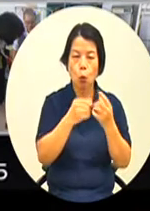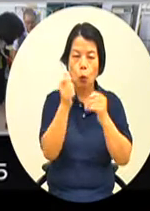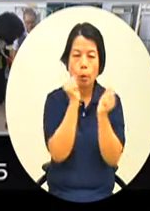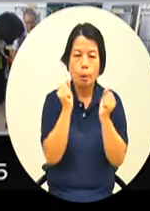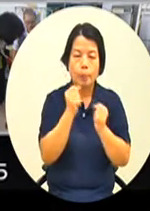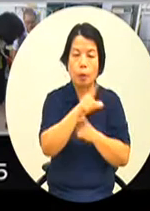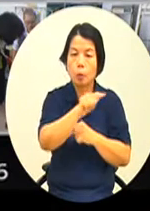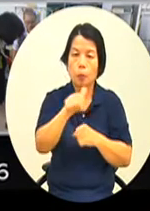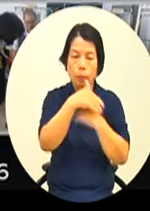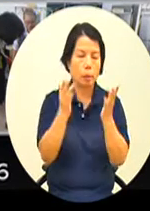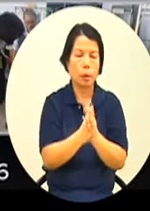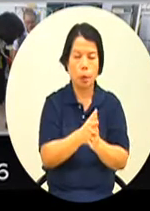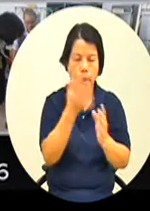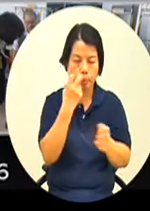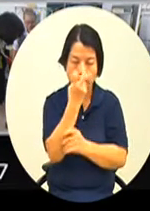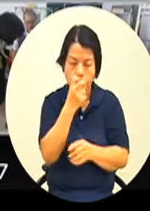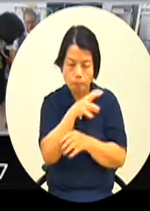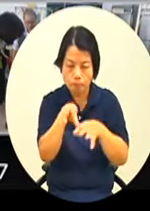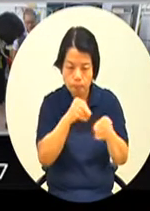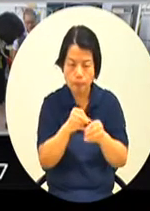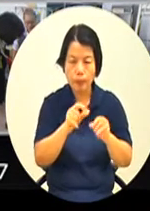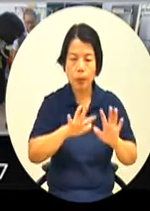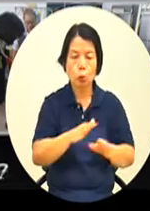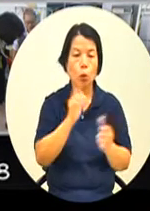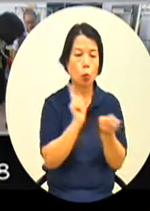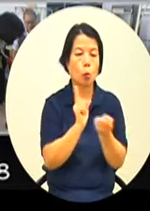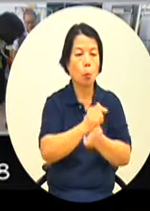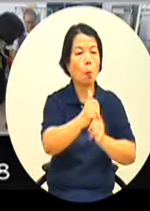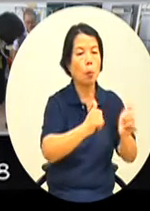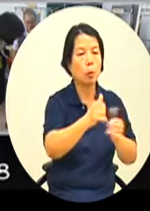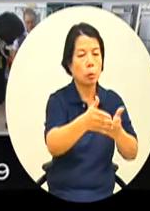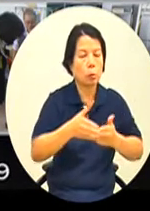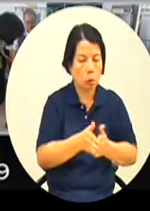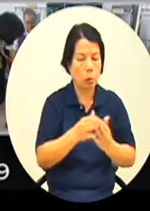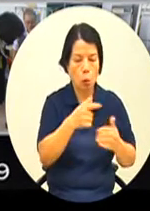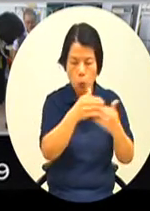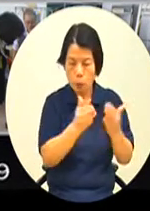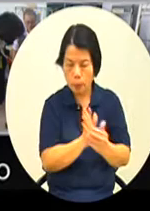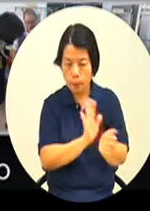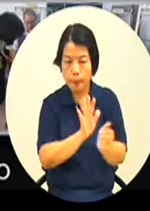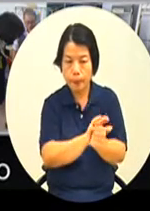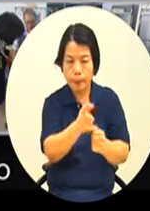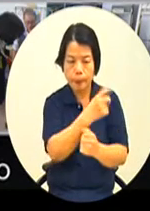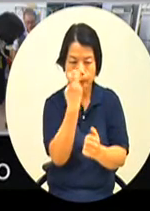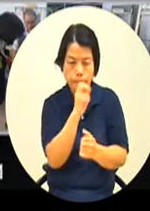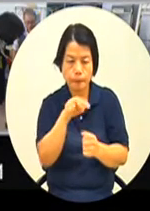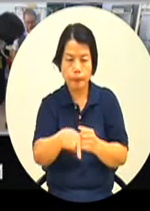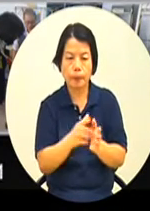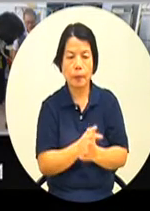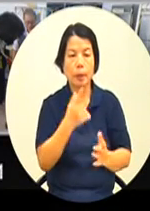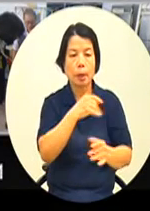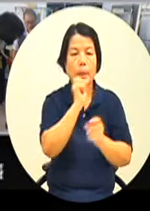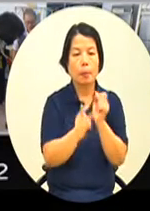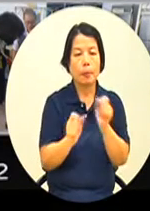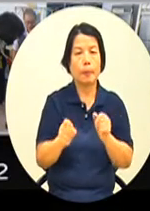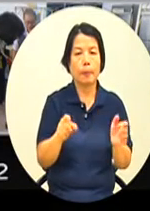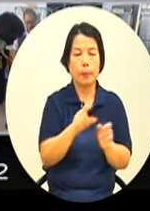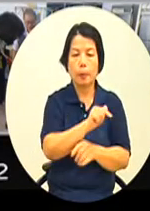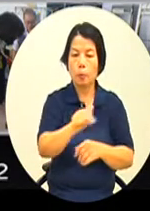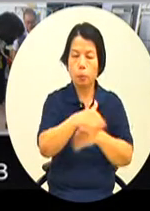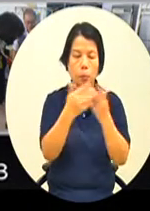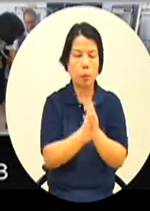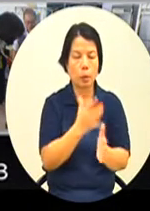动作就都依这个民生旺季进行这个预防性跟预警性的查核希望在民生消费上可以扮演更积